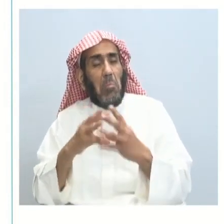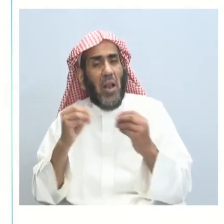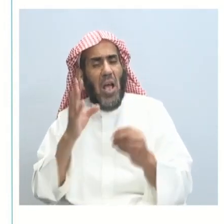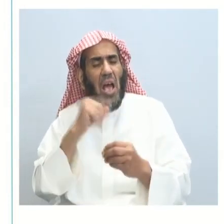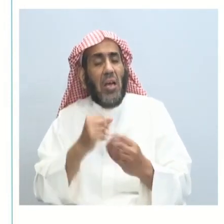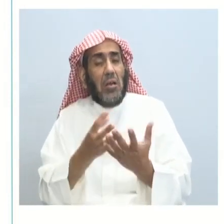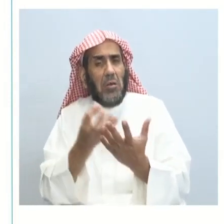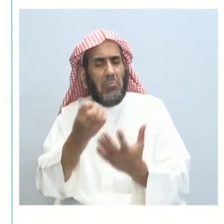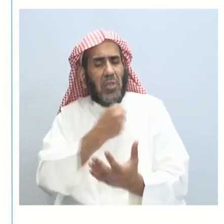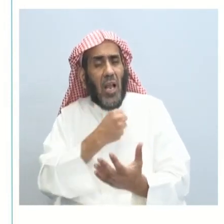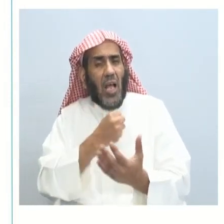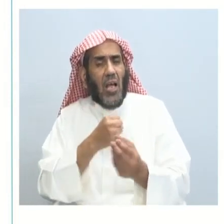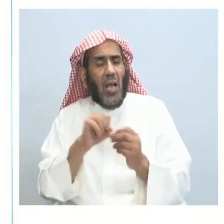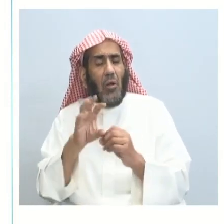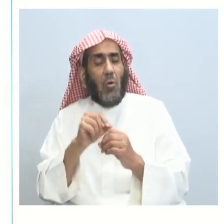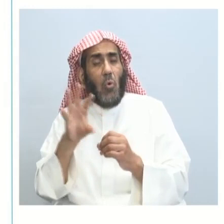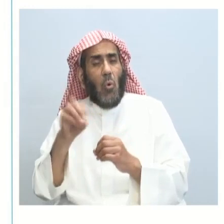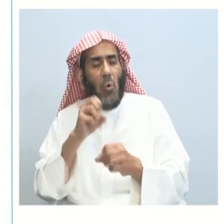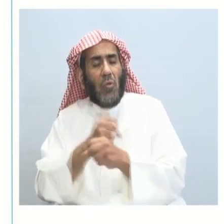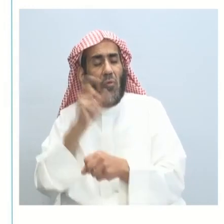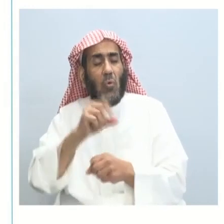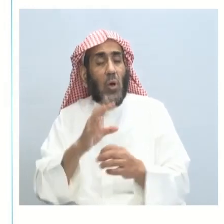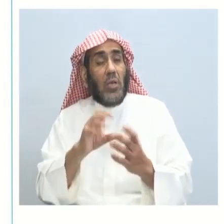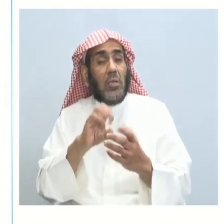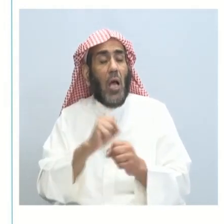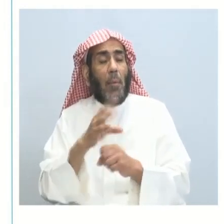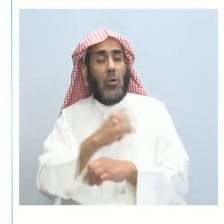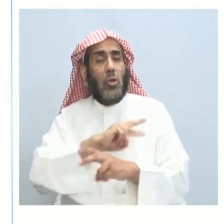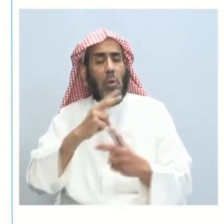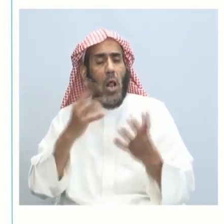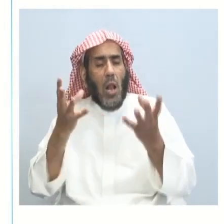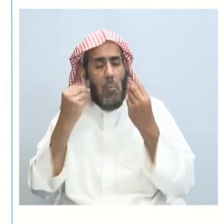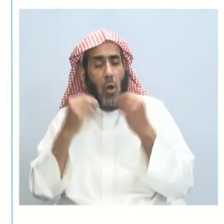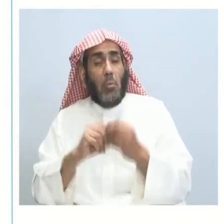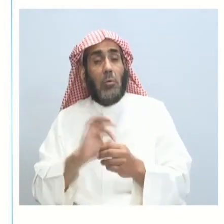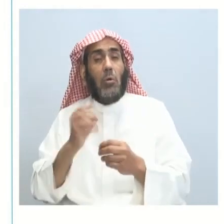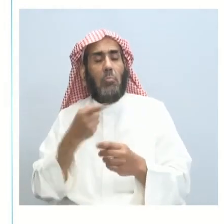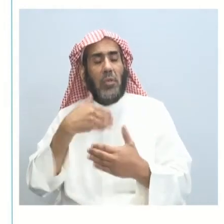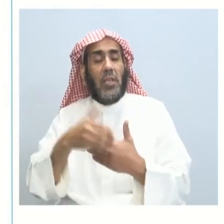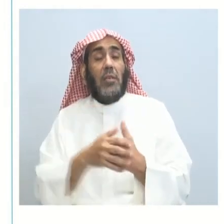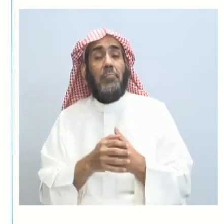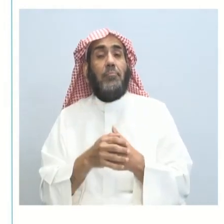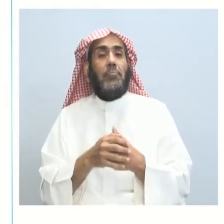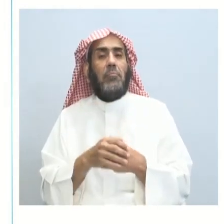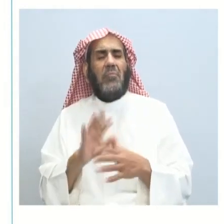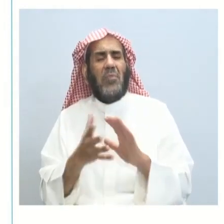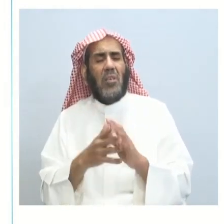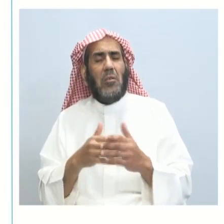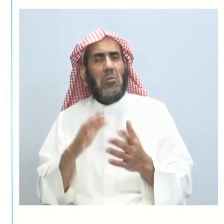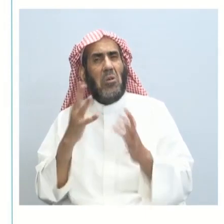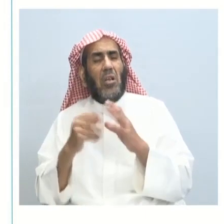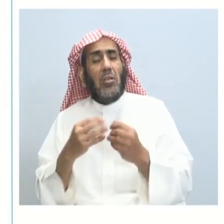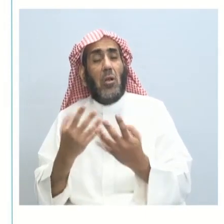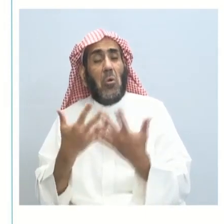عدم امتلاك الموردين والموظفين واصحاب المصلحه الاخرين جميع المعلومات المطلوبه وبالتالي قد نقدر ان